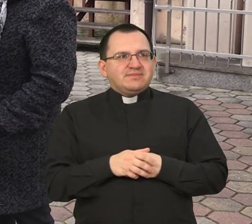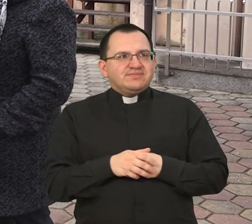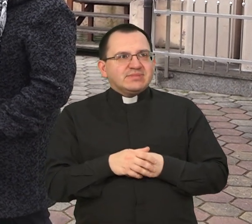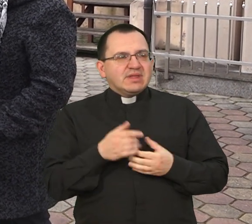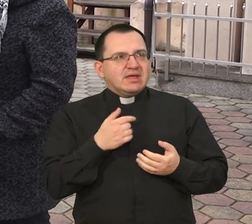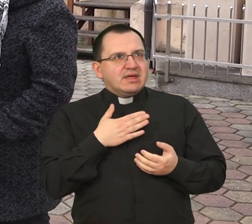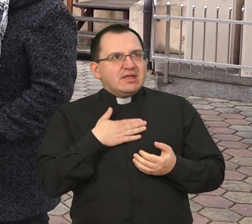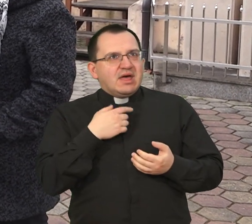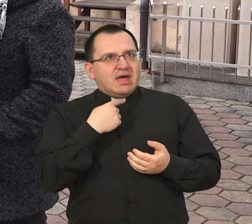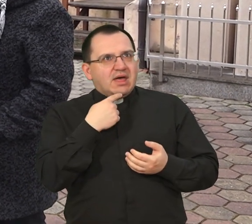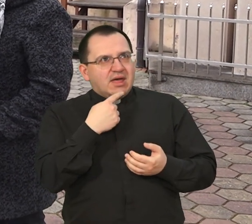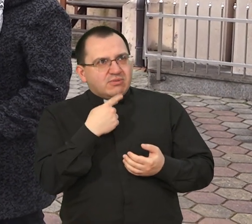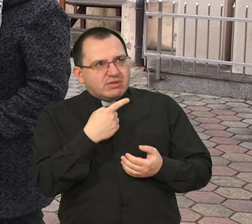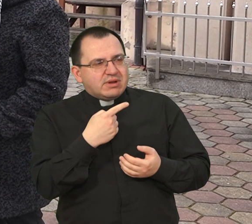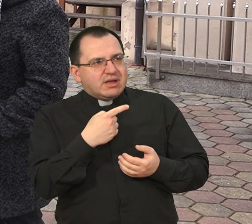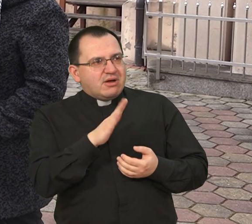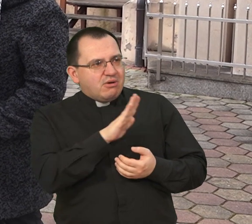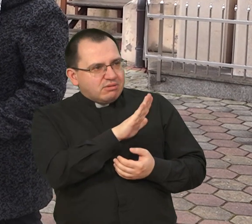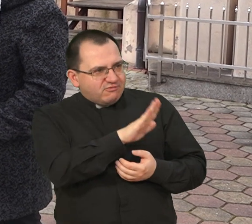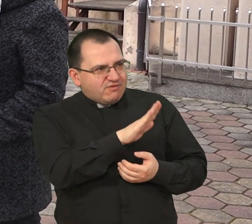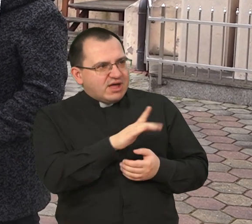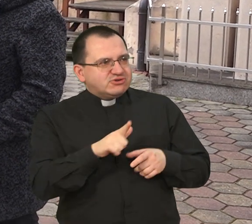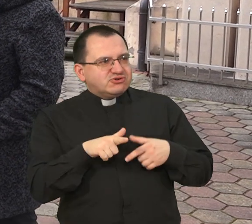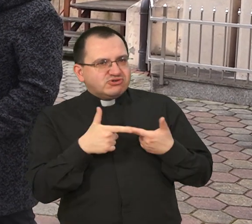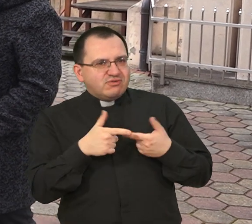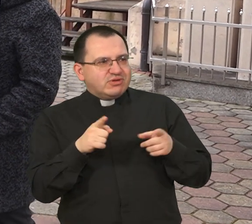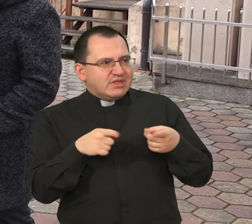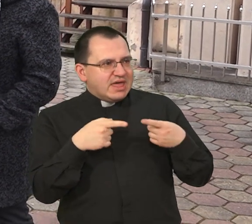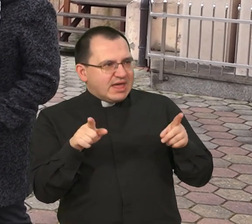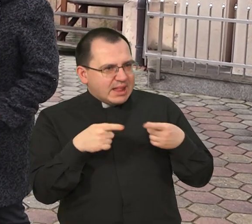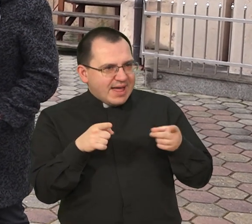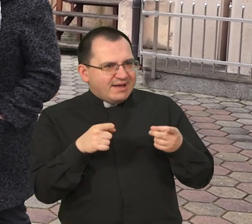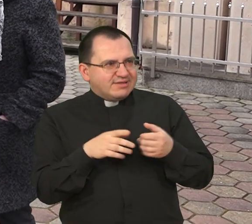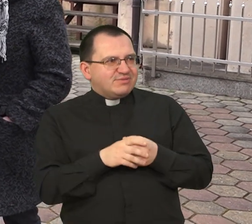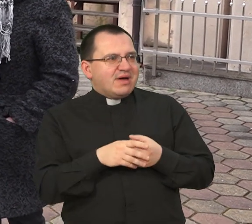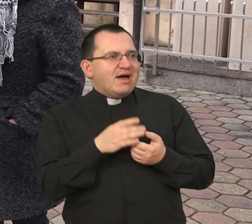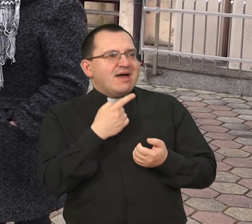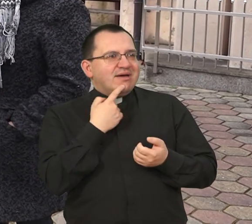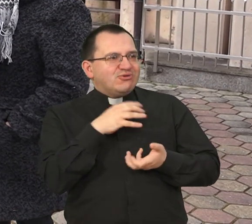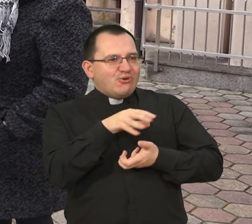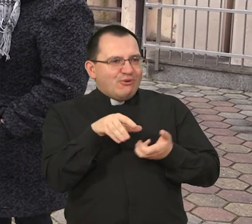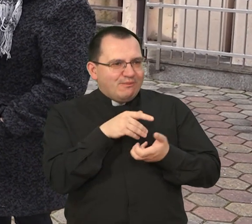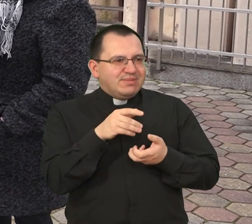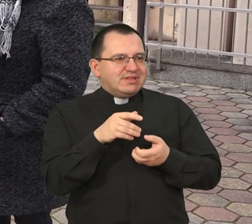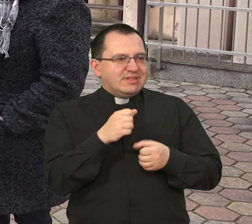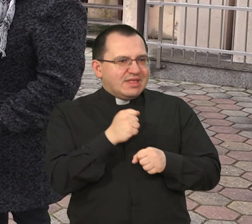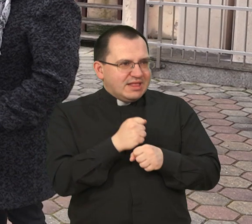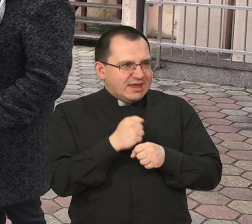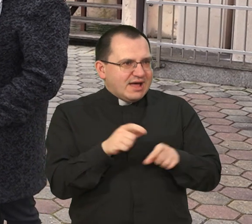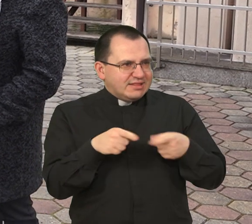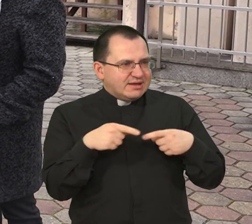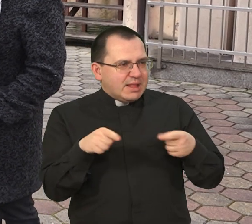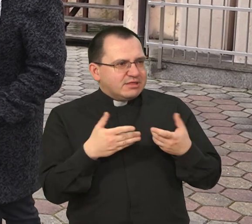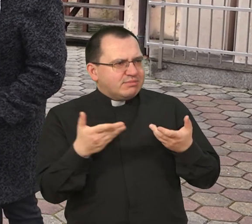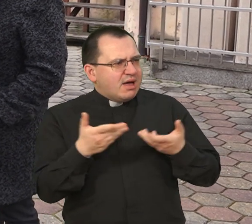Reći ću, vaš život je glazba, s obzirom na to da znam čime se sve bavite i tko se u obitelji se bavi glazbom. Da. Pa evo,